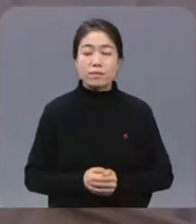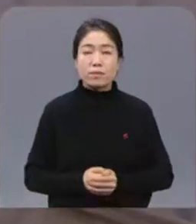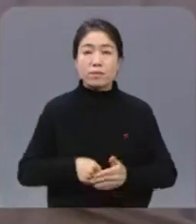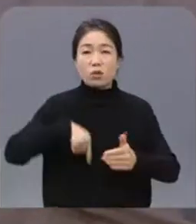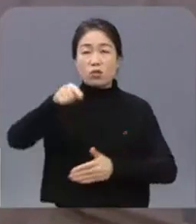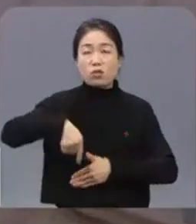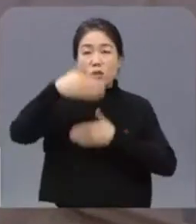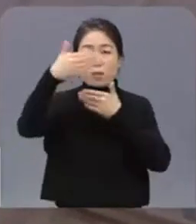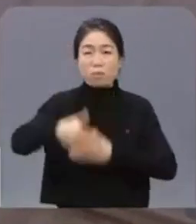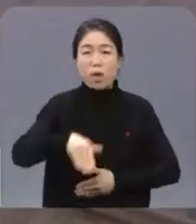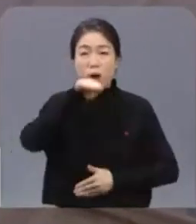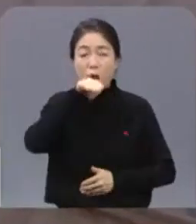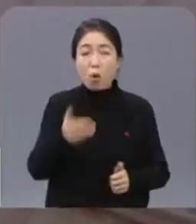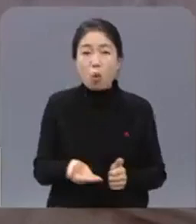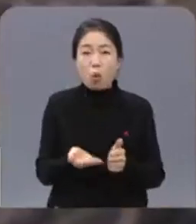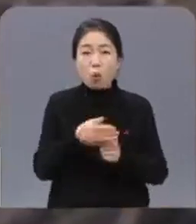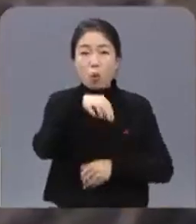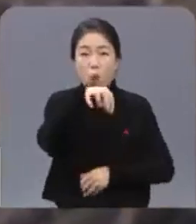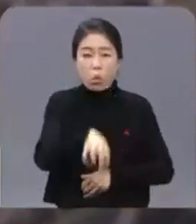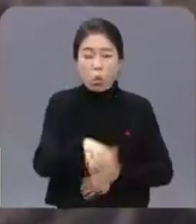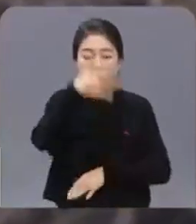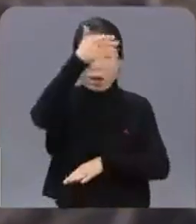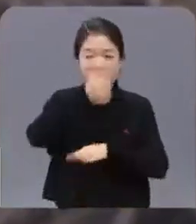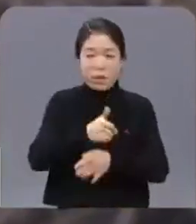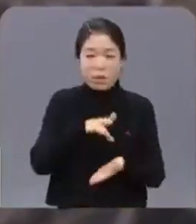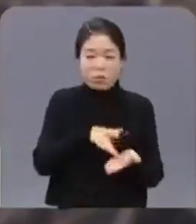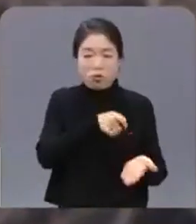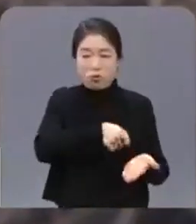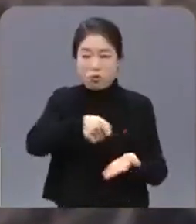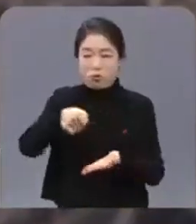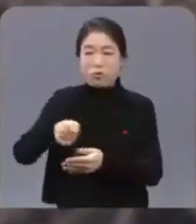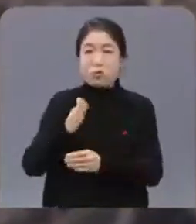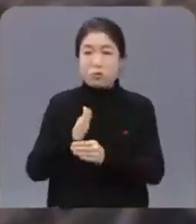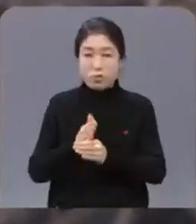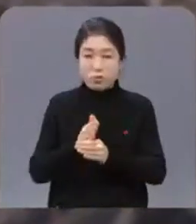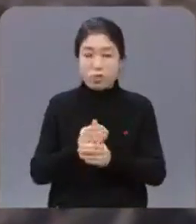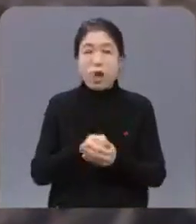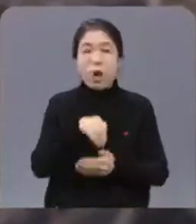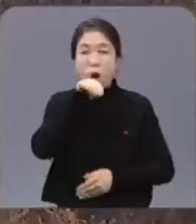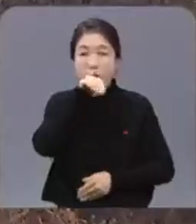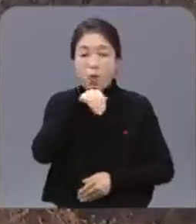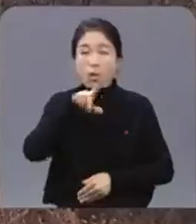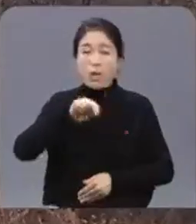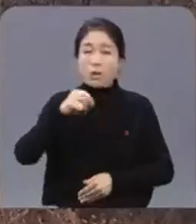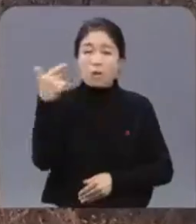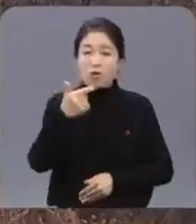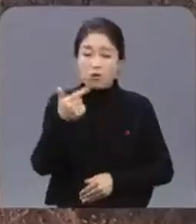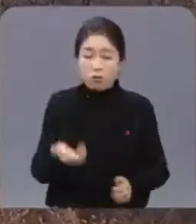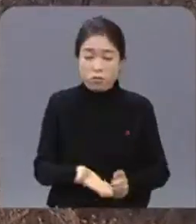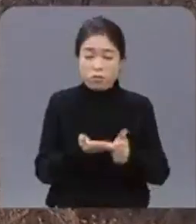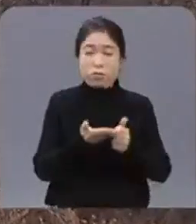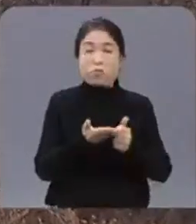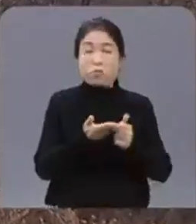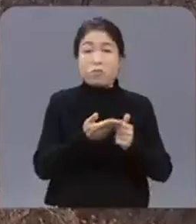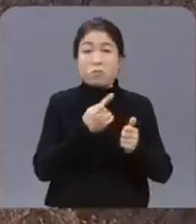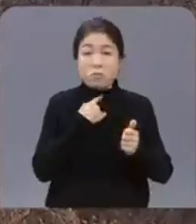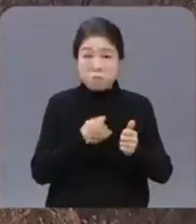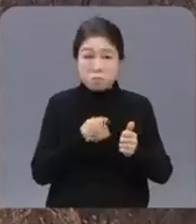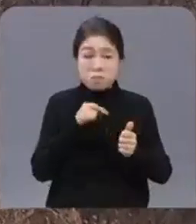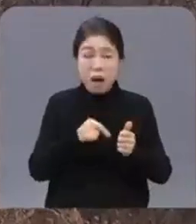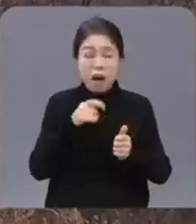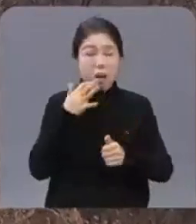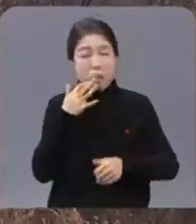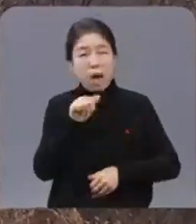출입이 차단된 오리 농장에서 막바지 방역작업이 이어집니다 유골이 26,000마리를 키우던 곳인데 고병원성